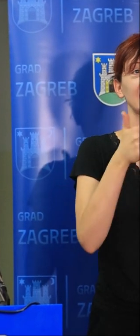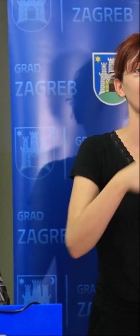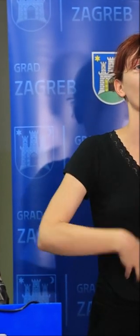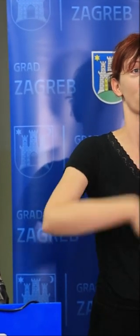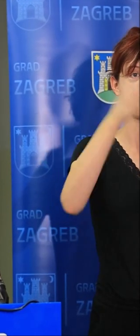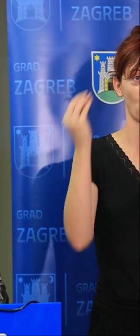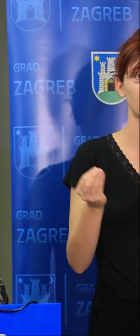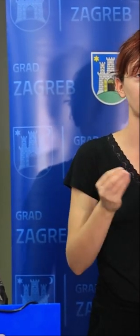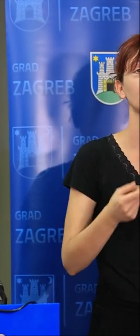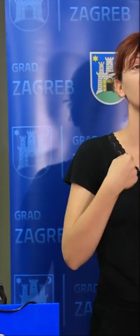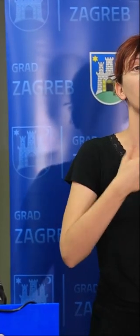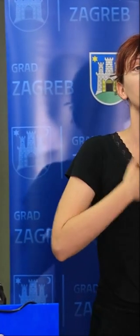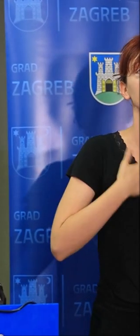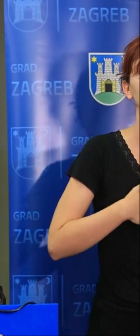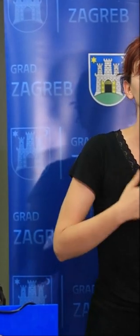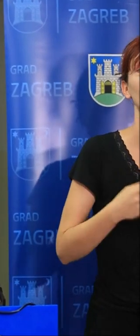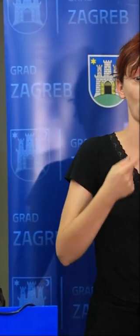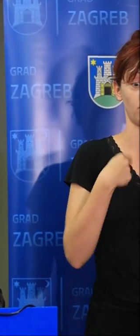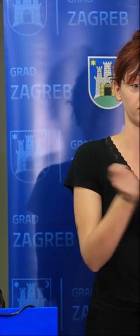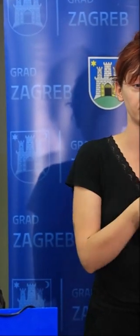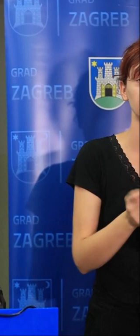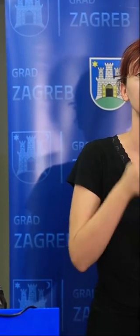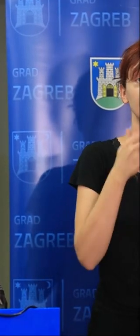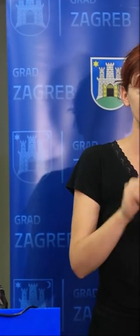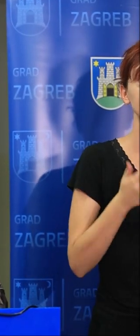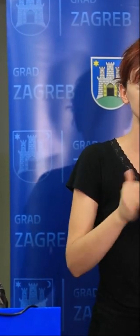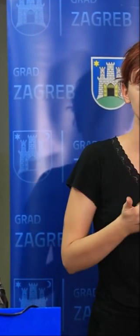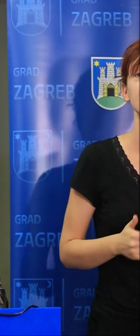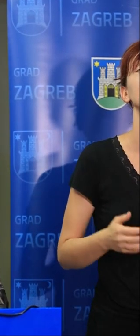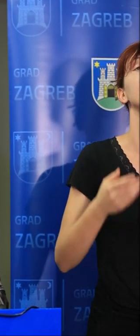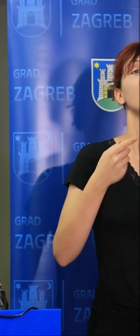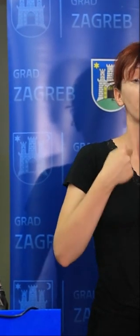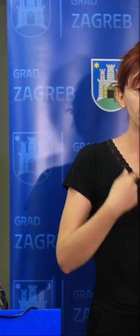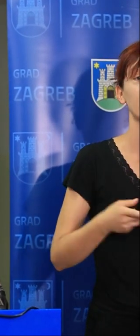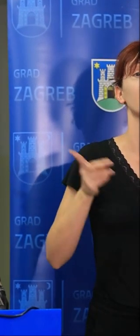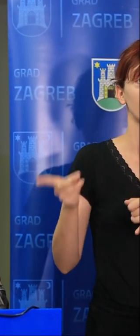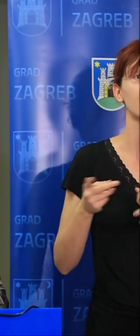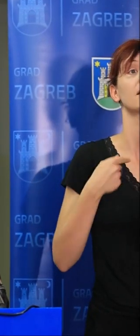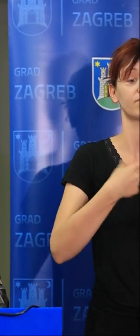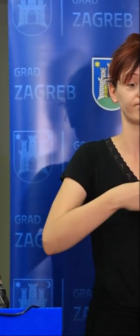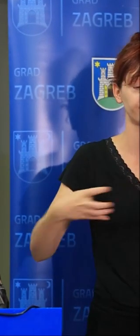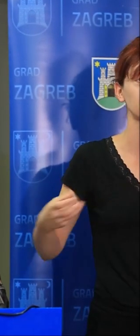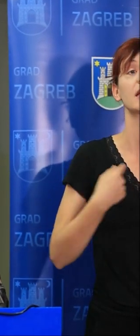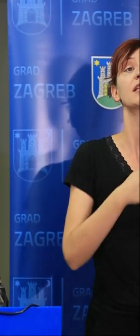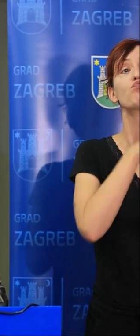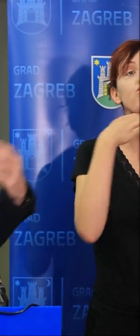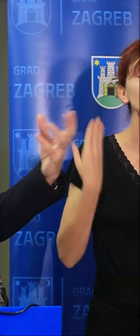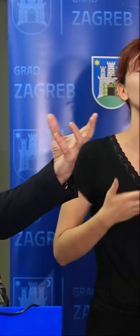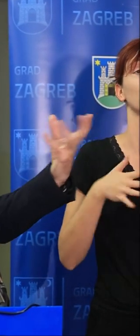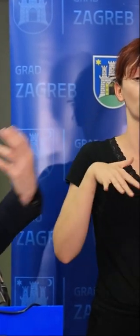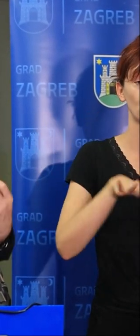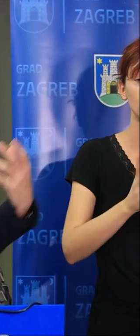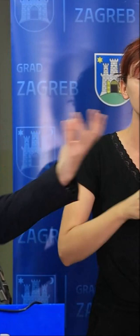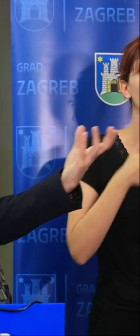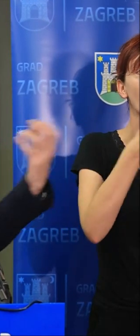mrežu, pošto pucaju cijevi i da, imamo ljude koji da su prvom stojeći u Zagrebu nemaju dalje pristup pitkoj vodi jer su pod sjemenskim naseljima ili